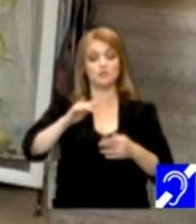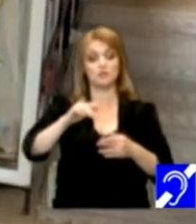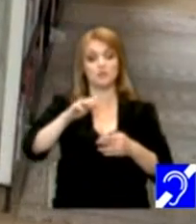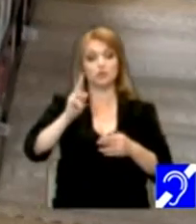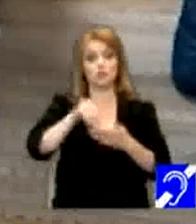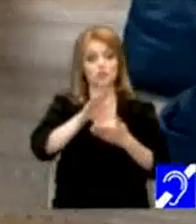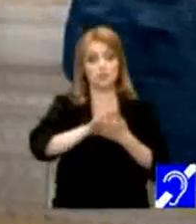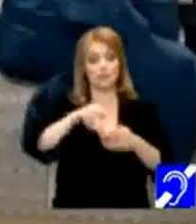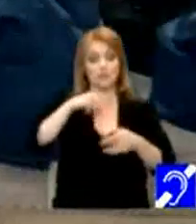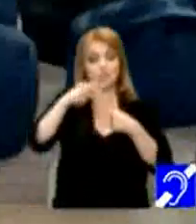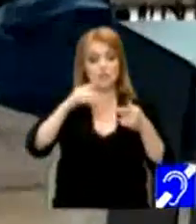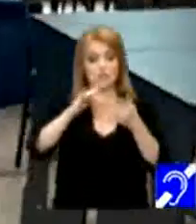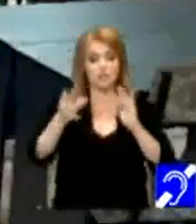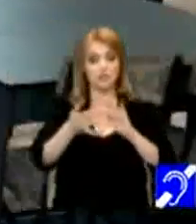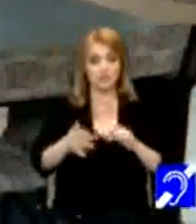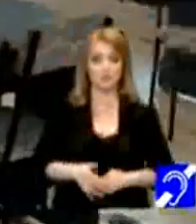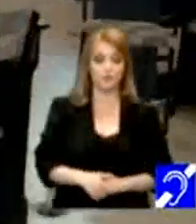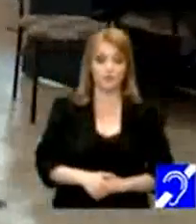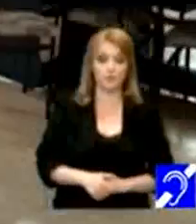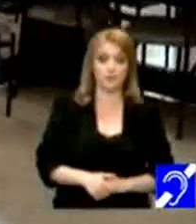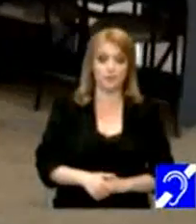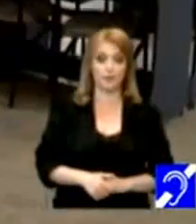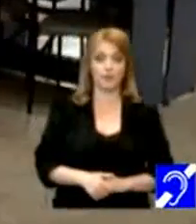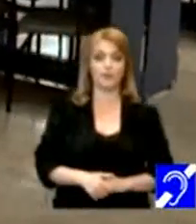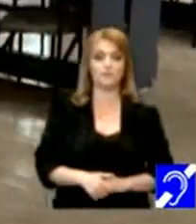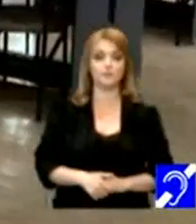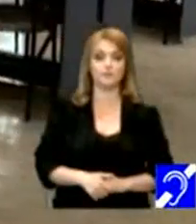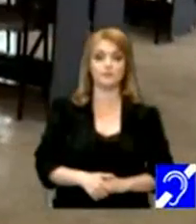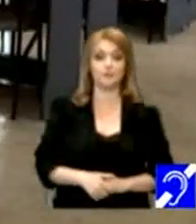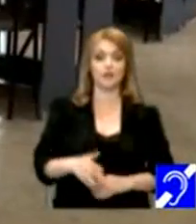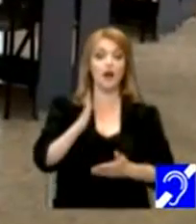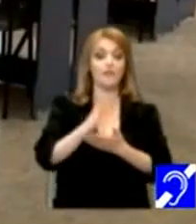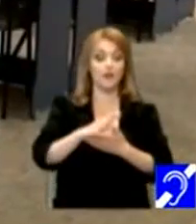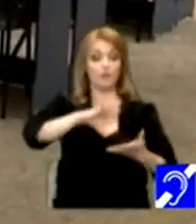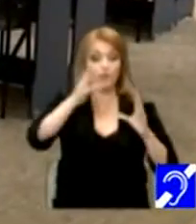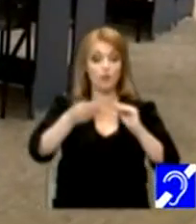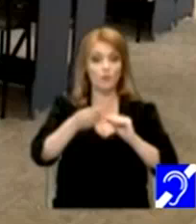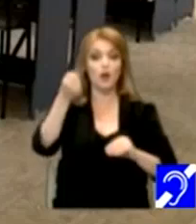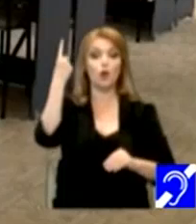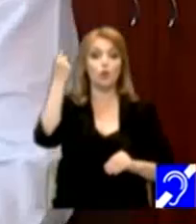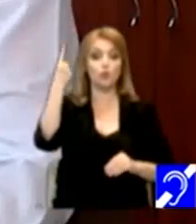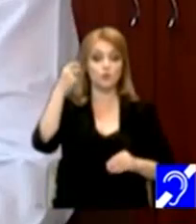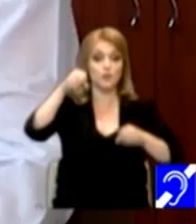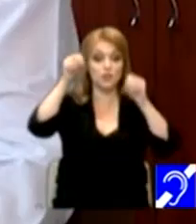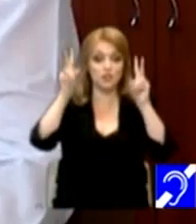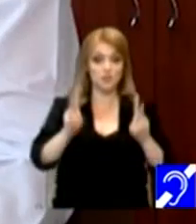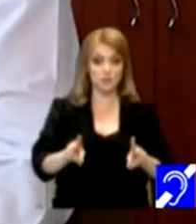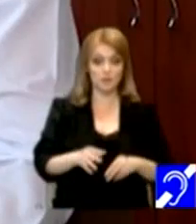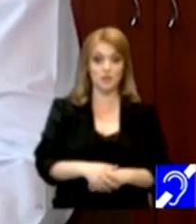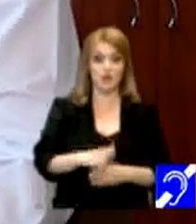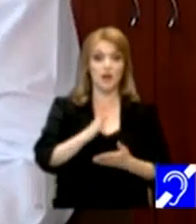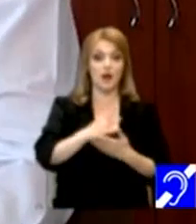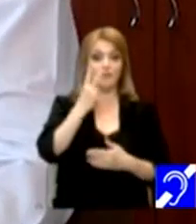tehnologii informaționale și design interior. 18 specialități la ciclu 1 licență, 22 de specialități